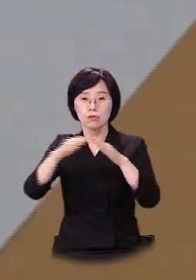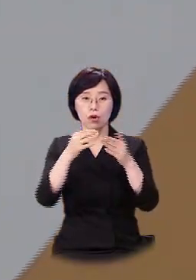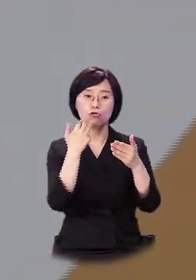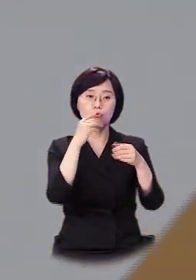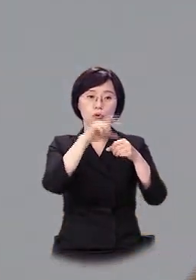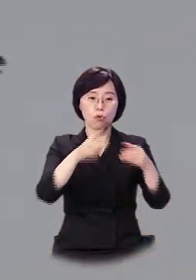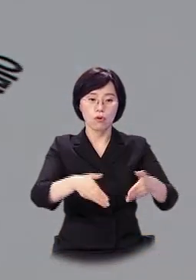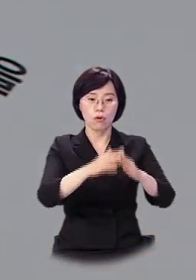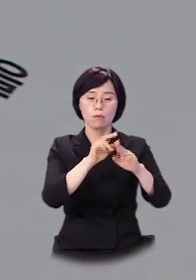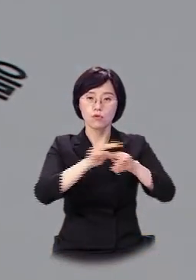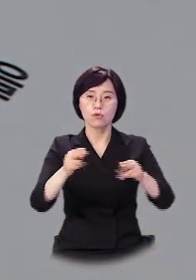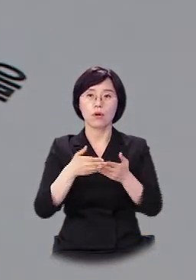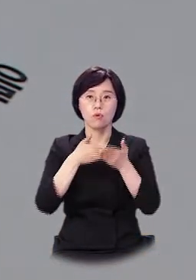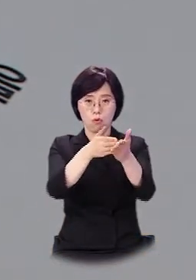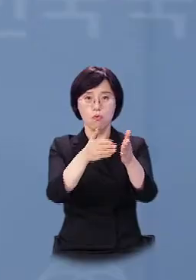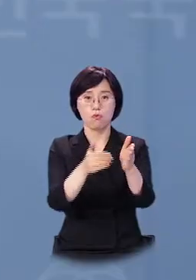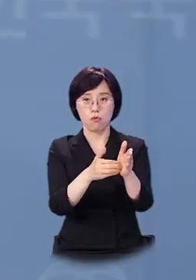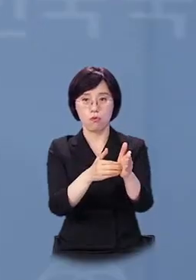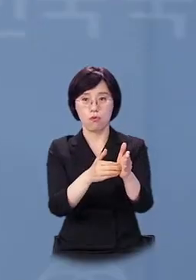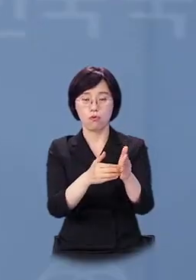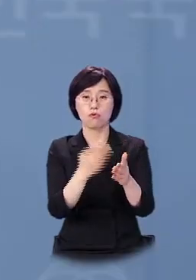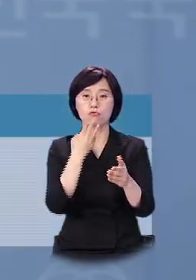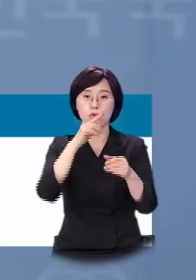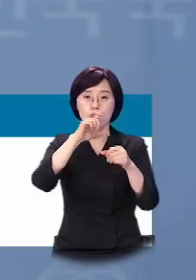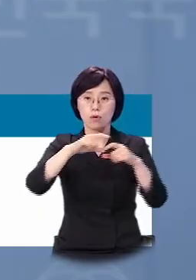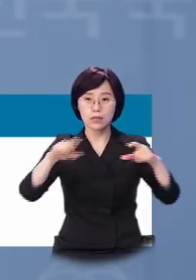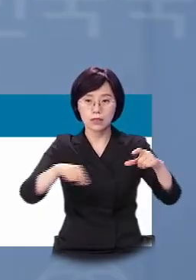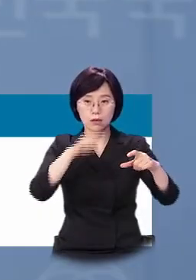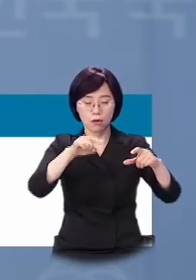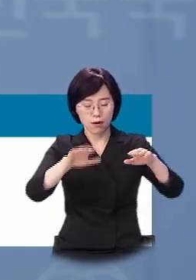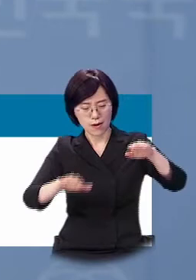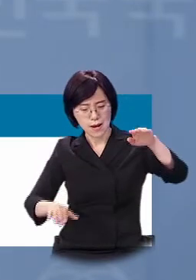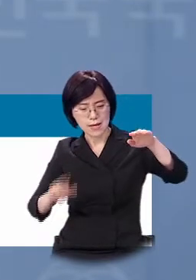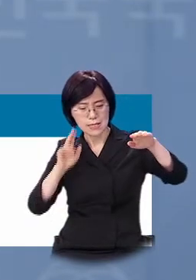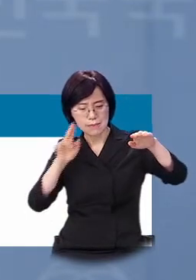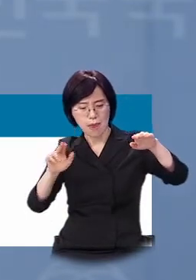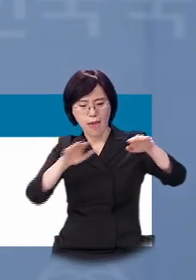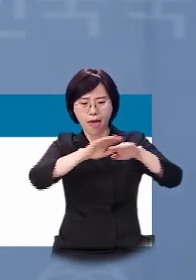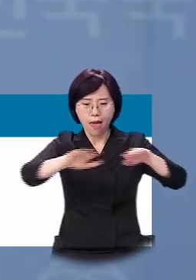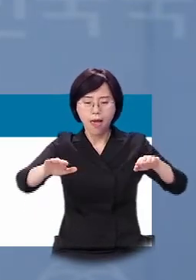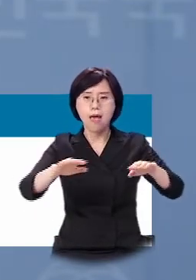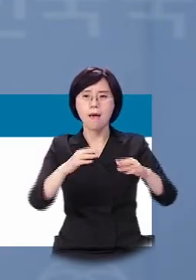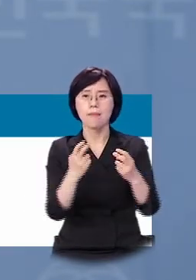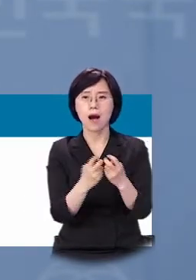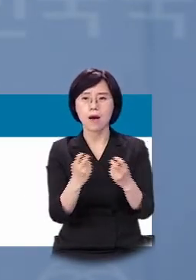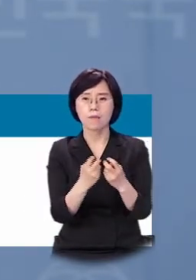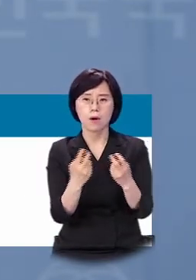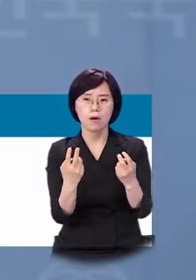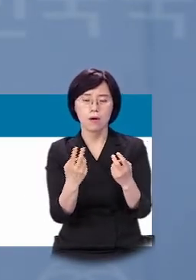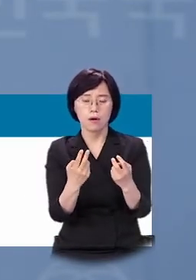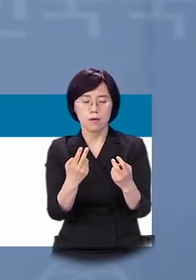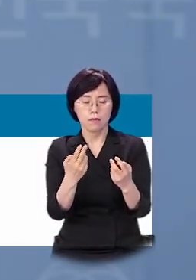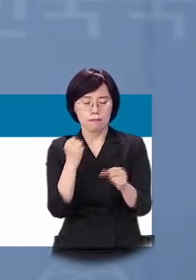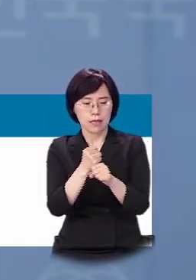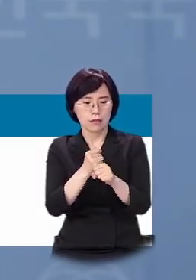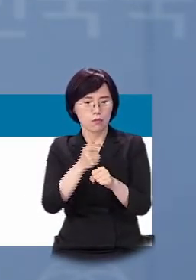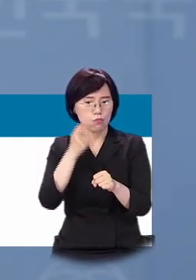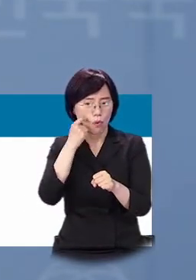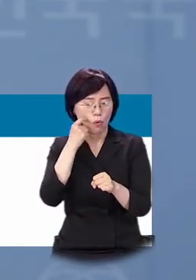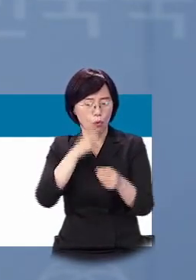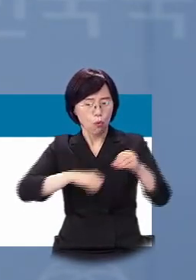취소하라 고 촉구했습니다 수도권지역 양극화 심화를 덜어줄 정책을 강과 하지는 못할망정